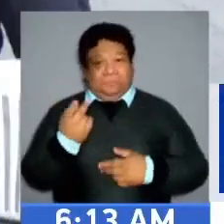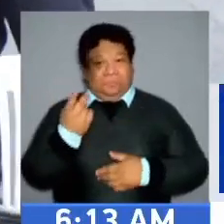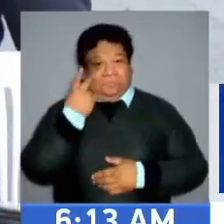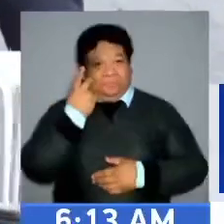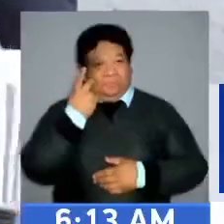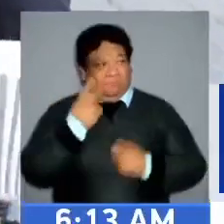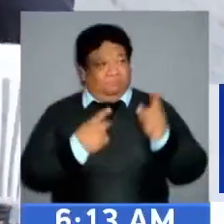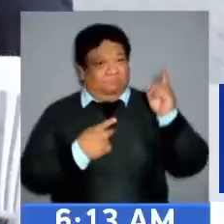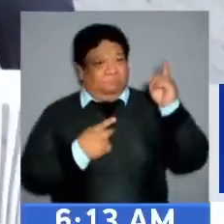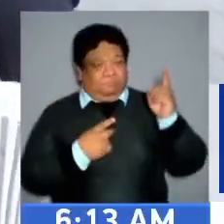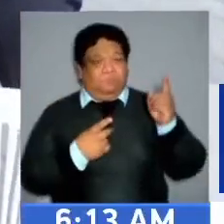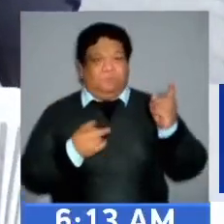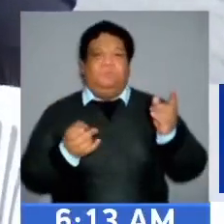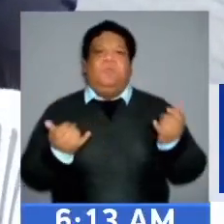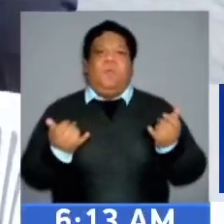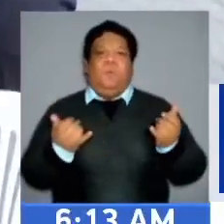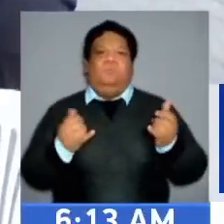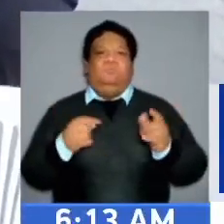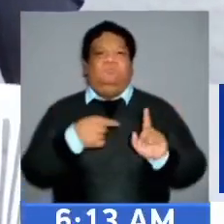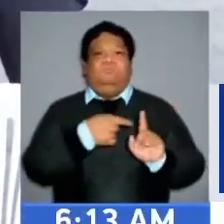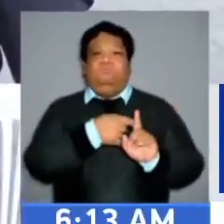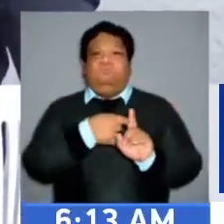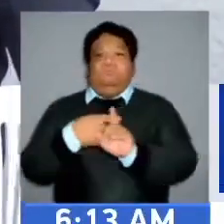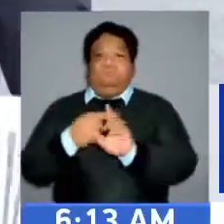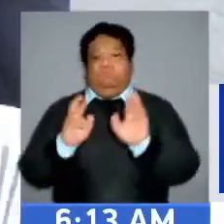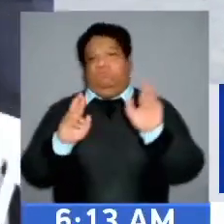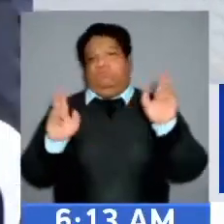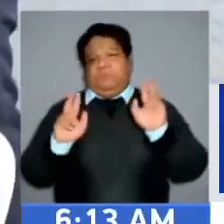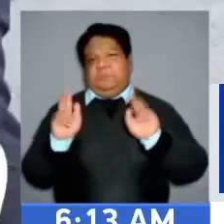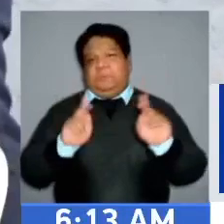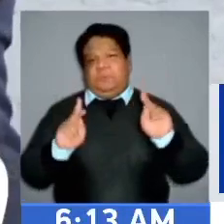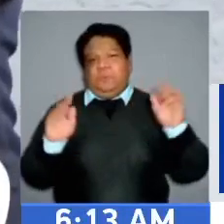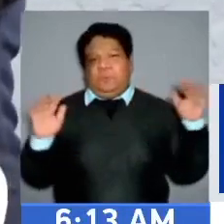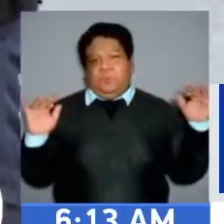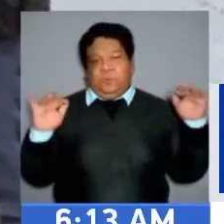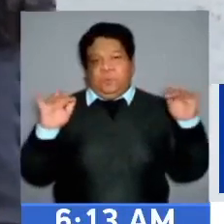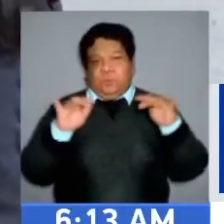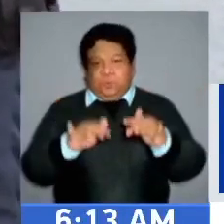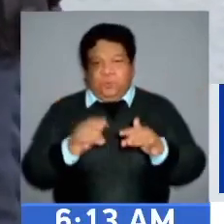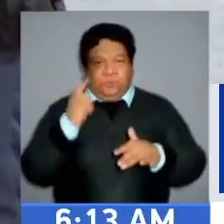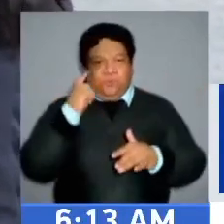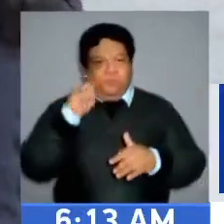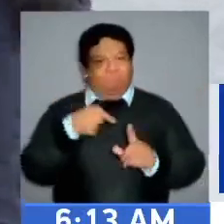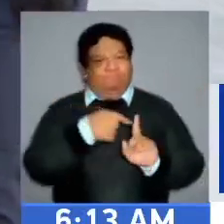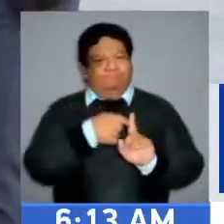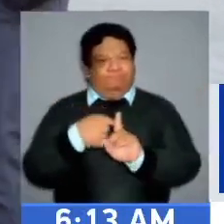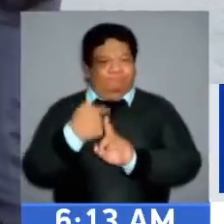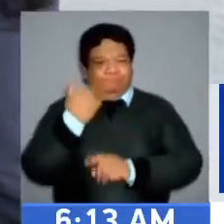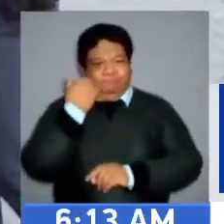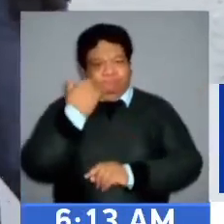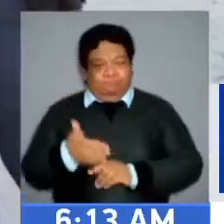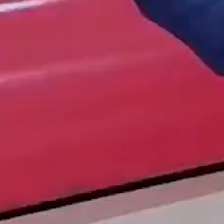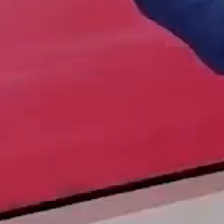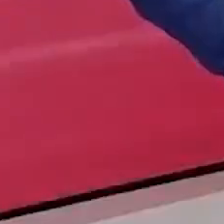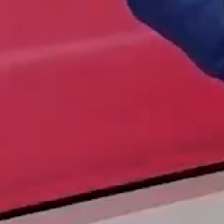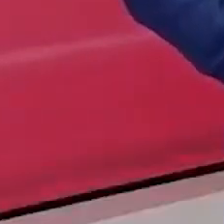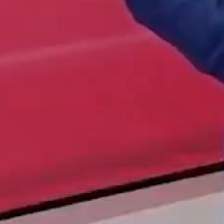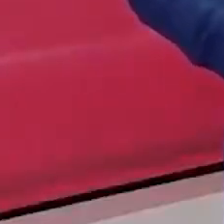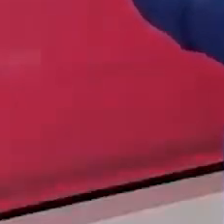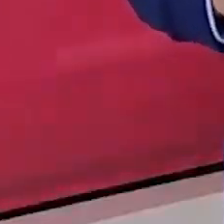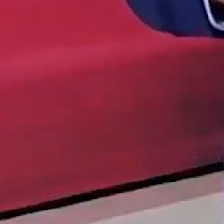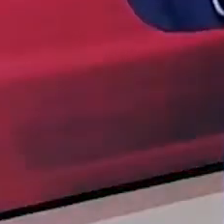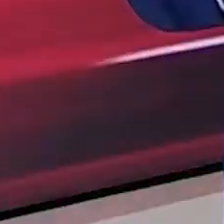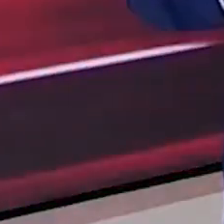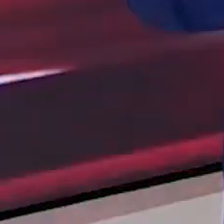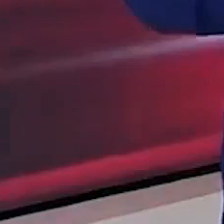sa pagdagsa ng ating mga kababayan para sa undas. Samantala, balik muna tayo sa studio. Mga